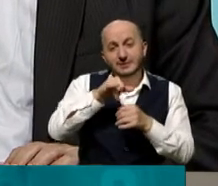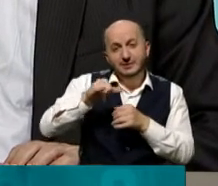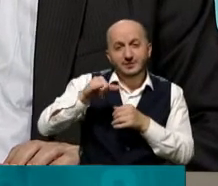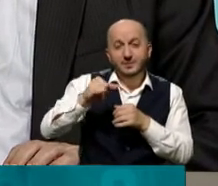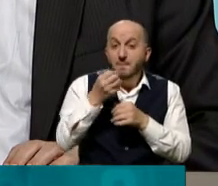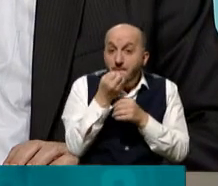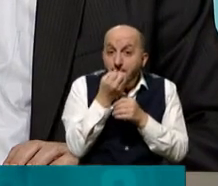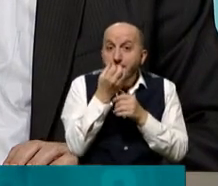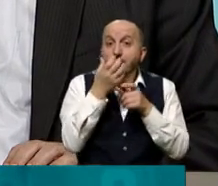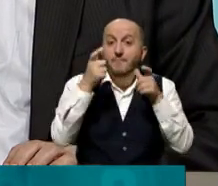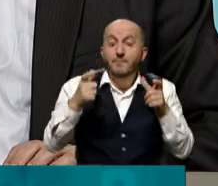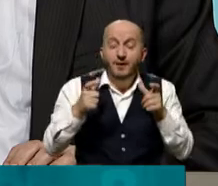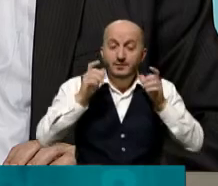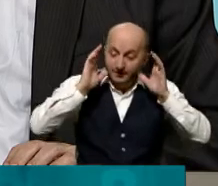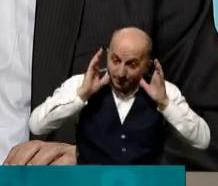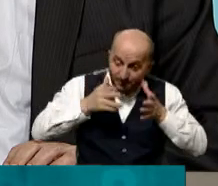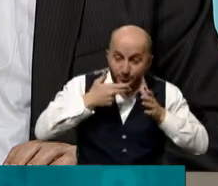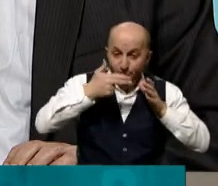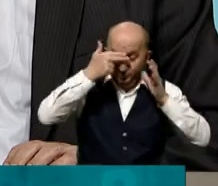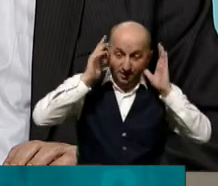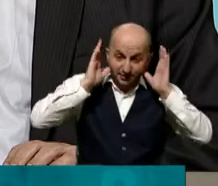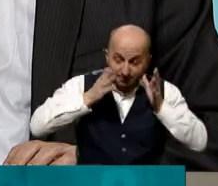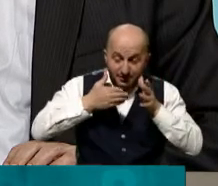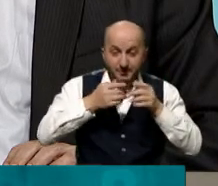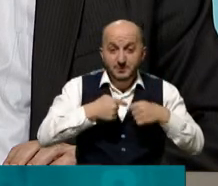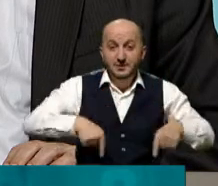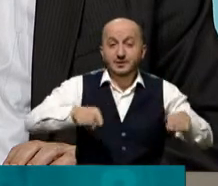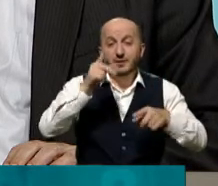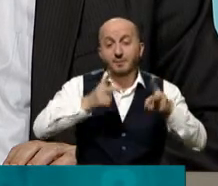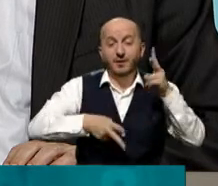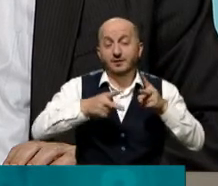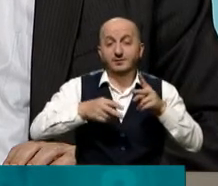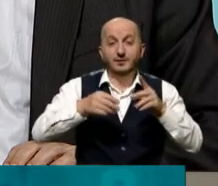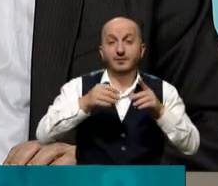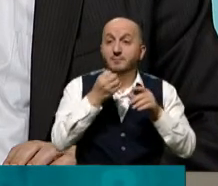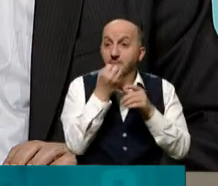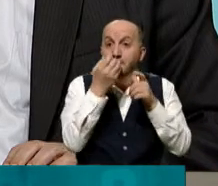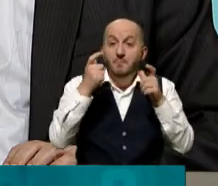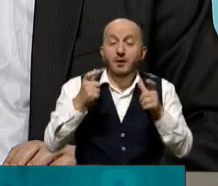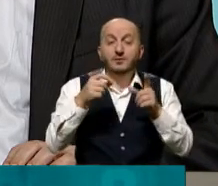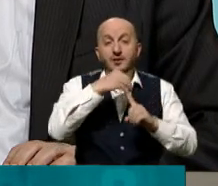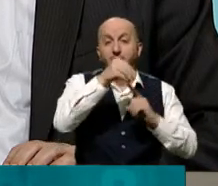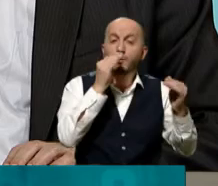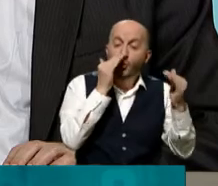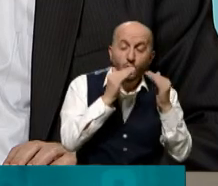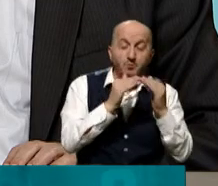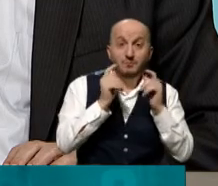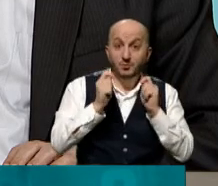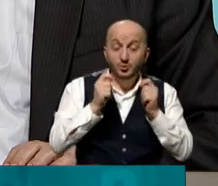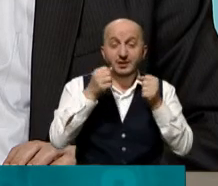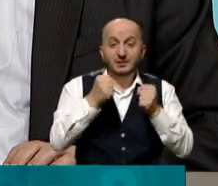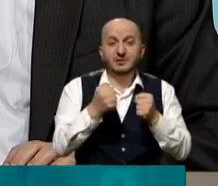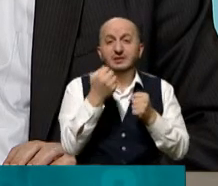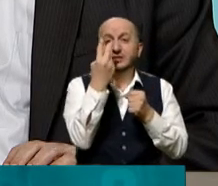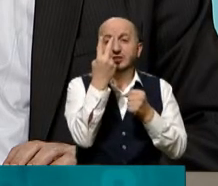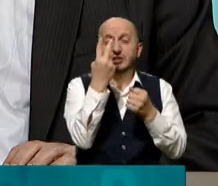bulunan parkta namaz kılıyoruz cuma namazlarını ve biz de bazen parkta imama uymak durumunda kalıyoruz. İki araba geçecek